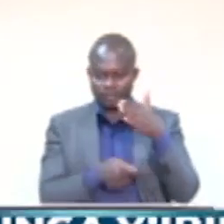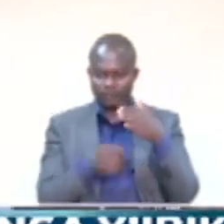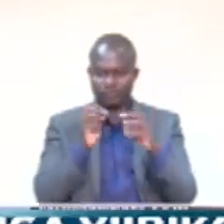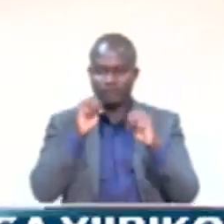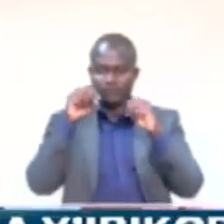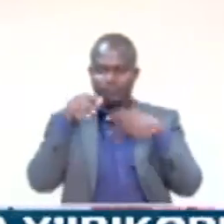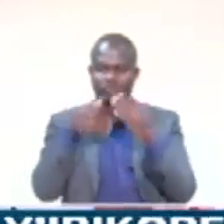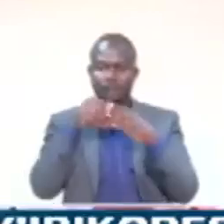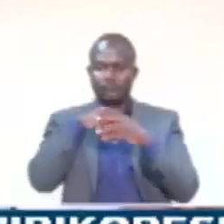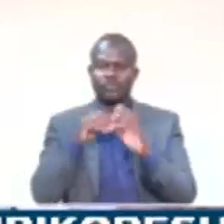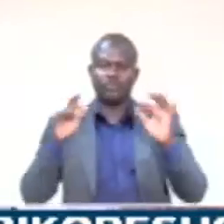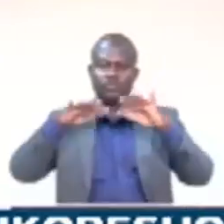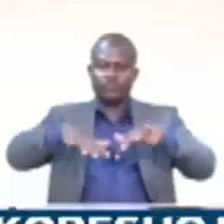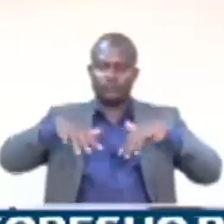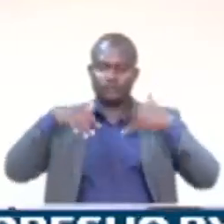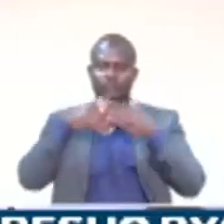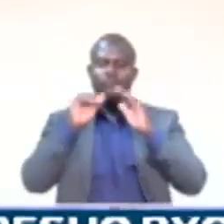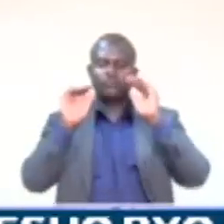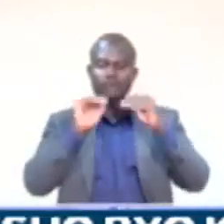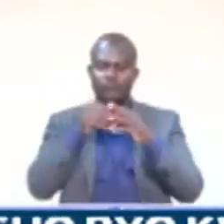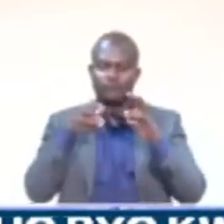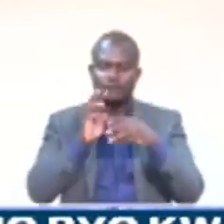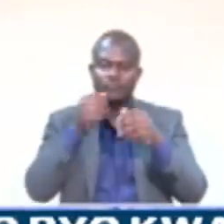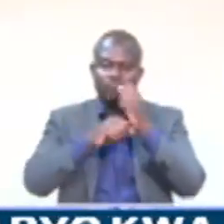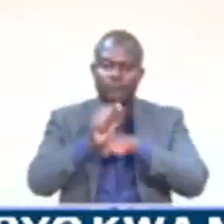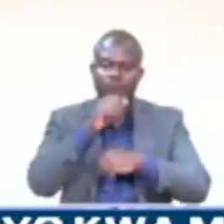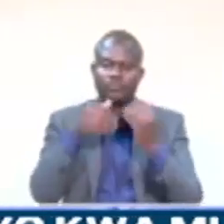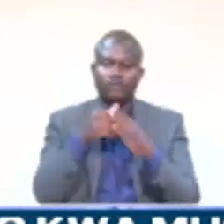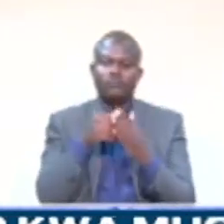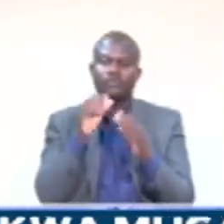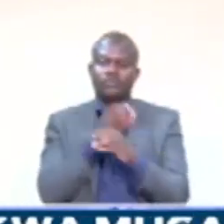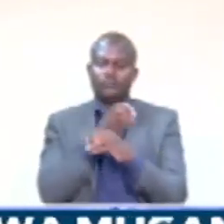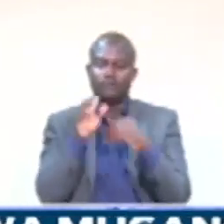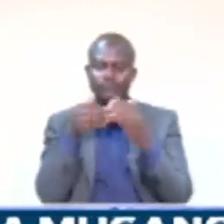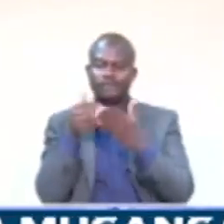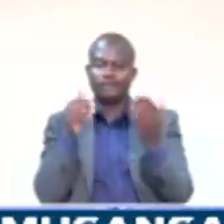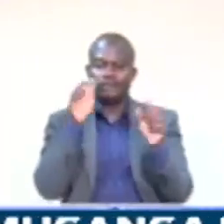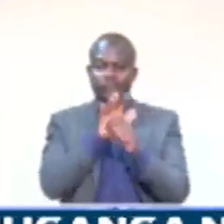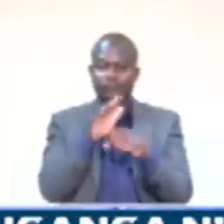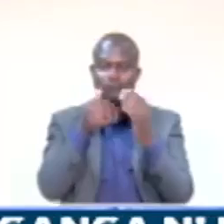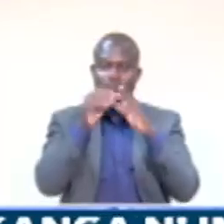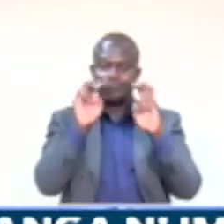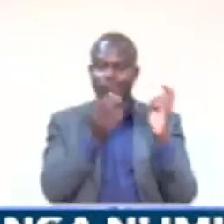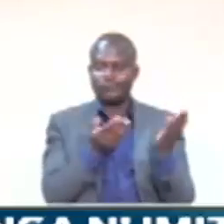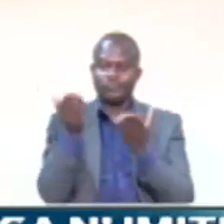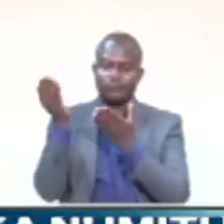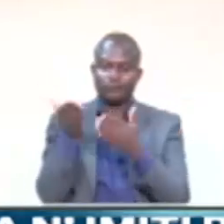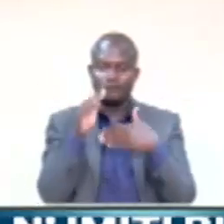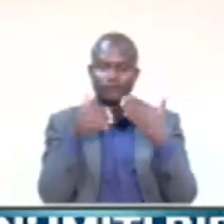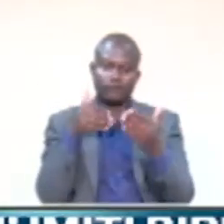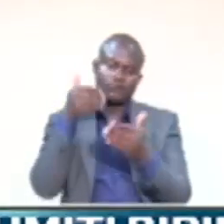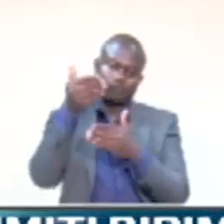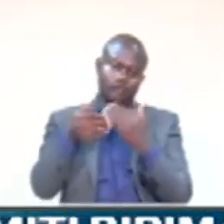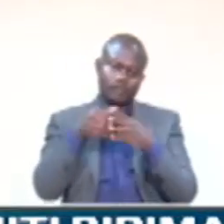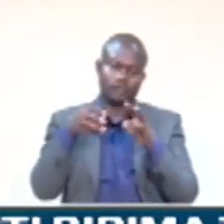Abadepite bitabiriye inteko rusange babajije uburyo ibikorwa by'amadini n'amatorero, cyane ko byakira imisanzu y'abaturage,